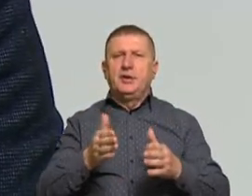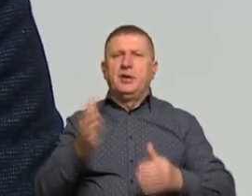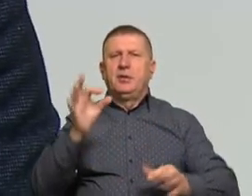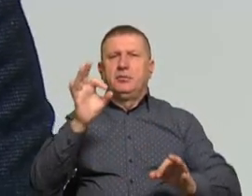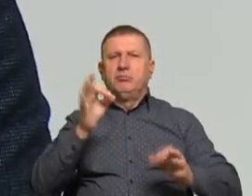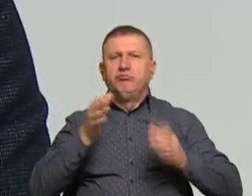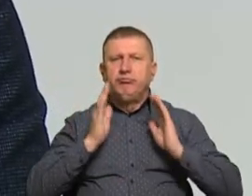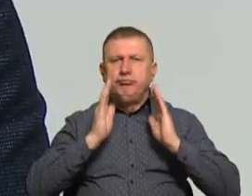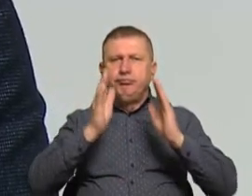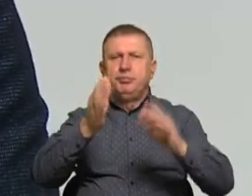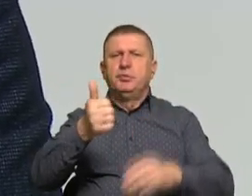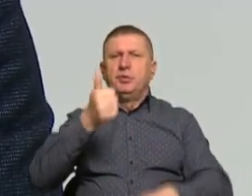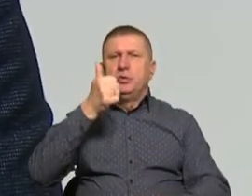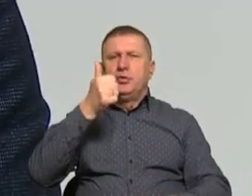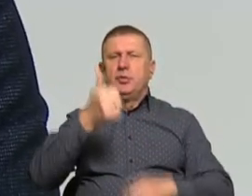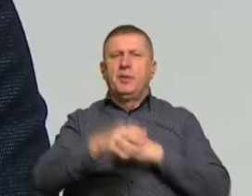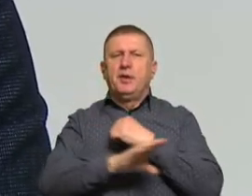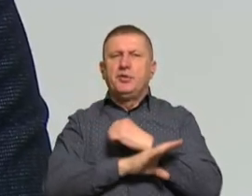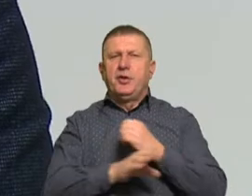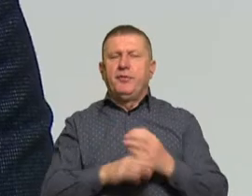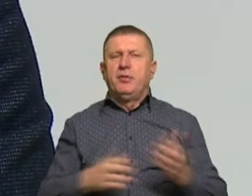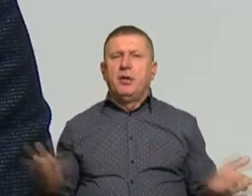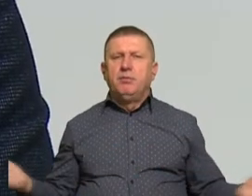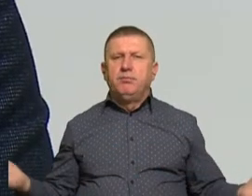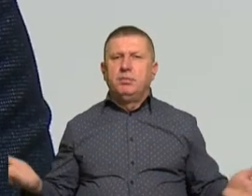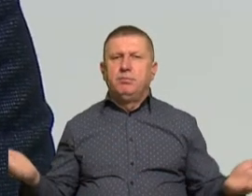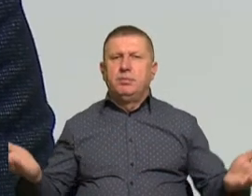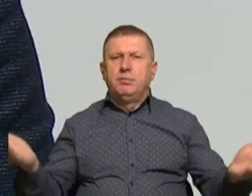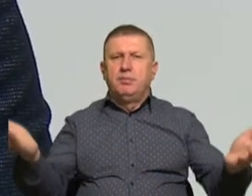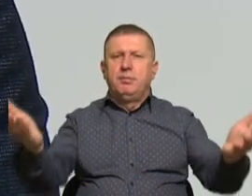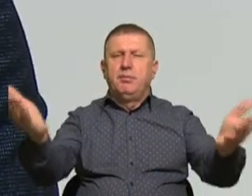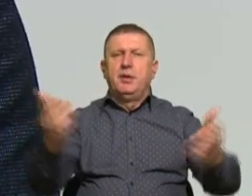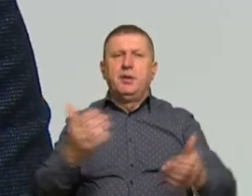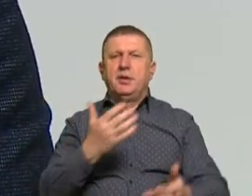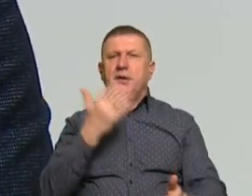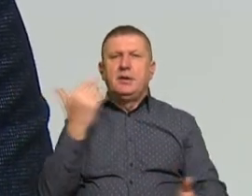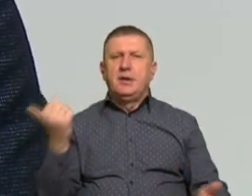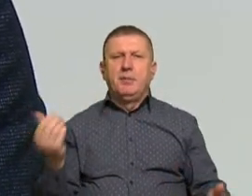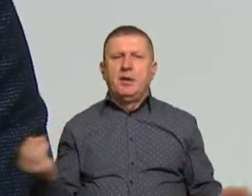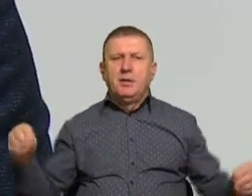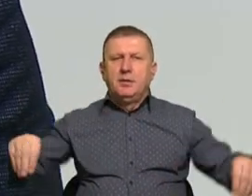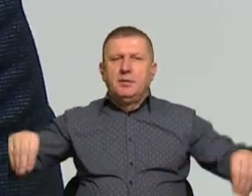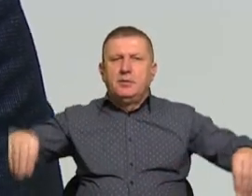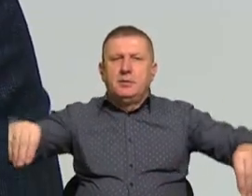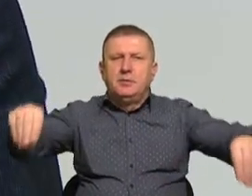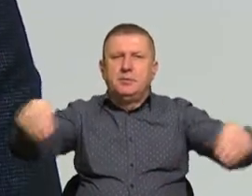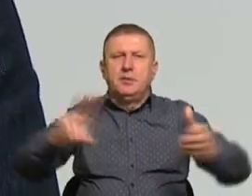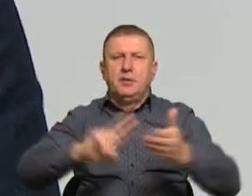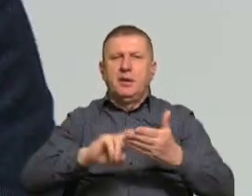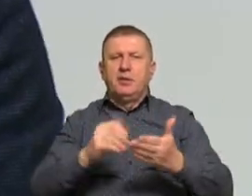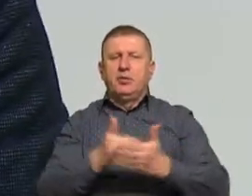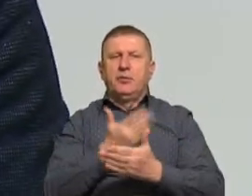skala wycinki drzew, natomiast niestety nie ma tutaj tych działań kompensacyjnych, kompensujących.